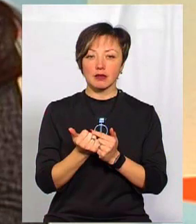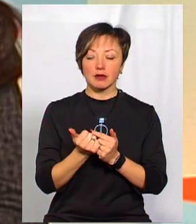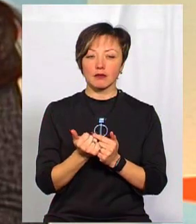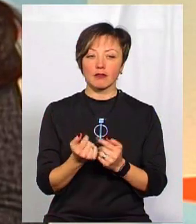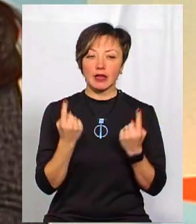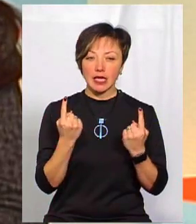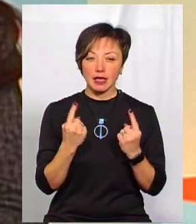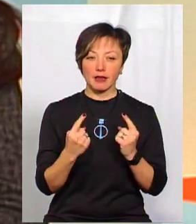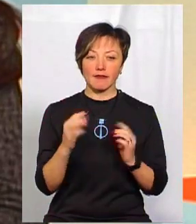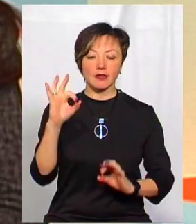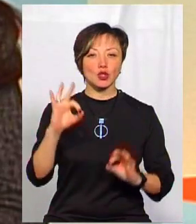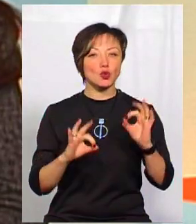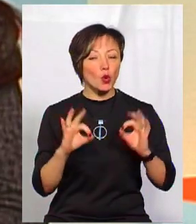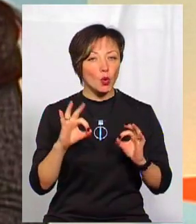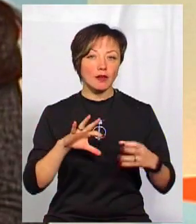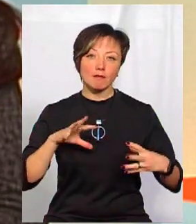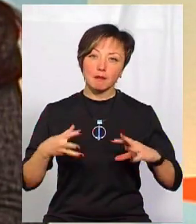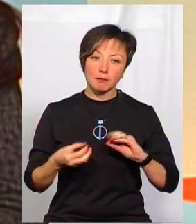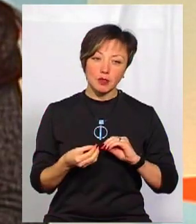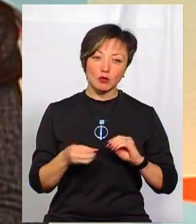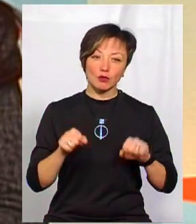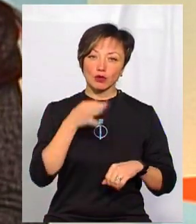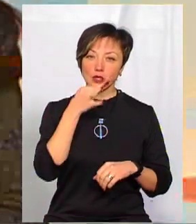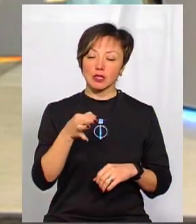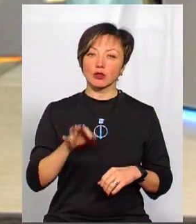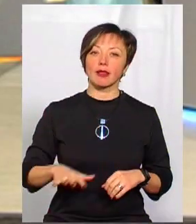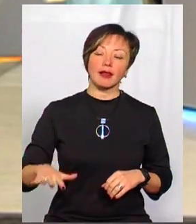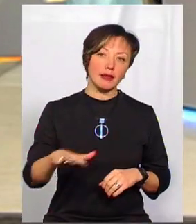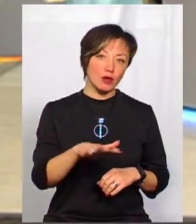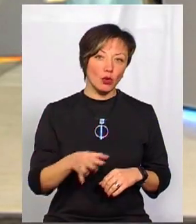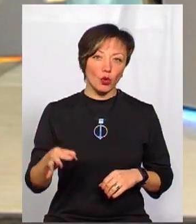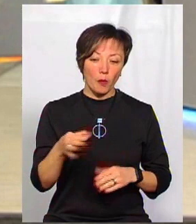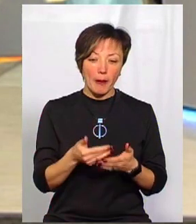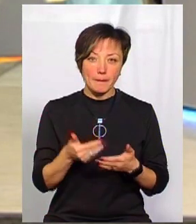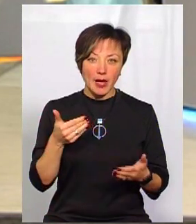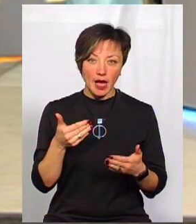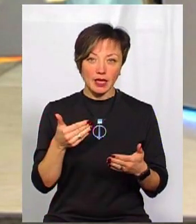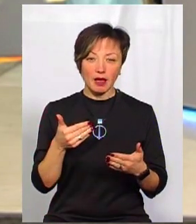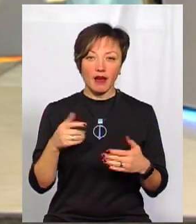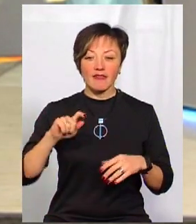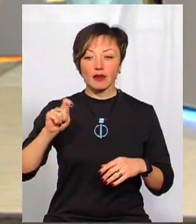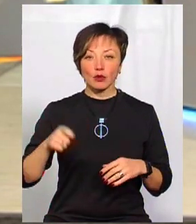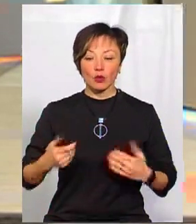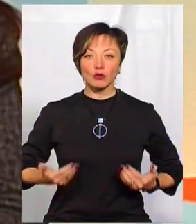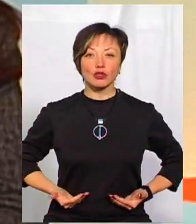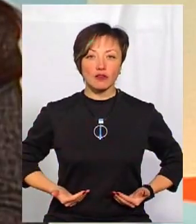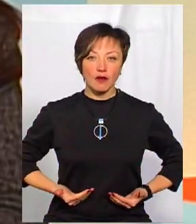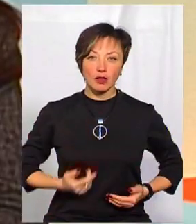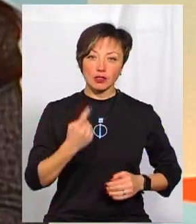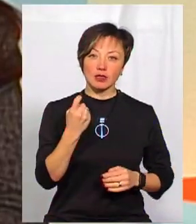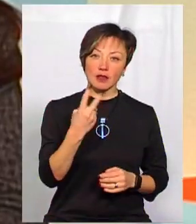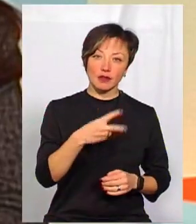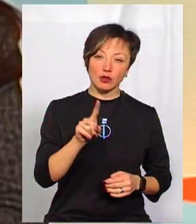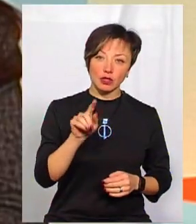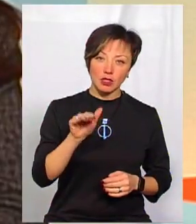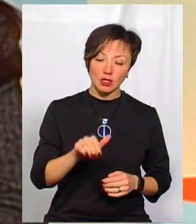достатній відсоток. І в підсумку можна сказати, що на території області перед війною проживало, за різними оцінками, від